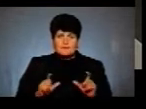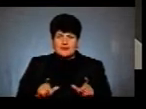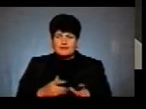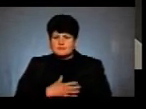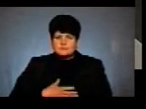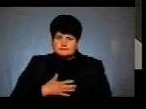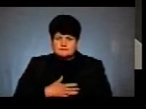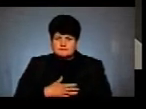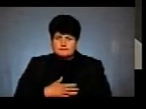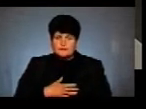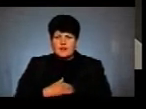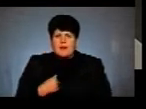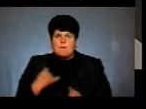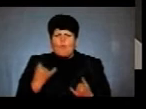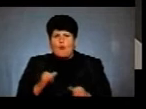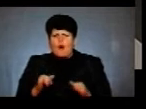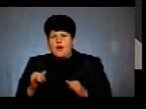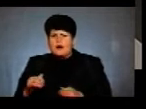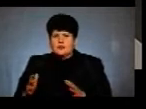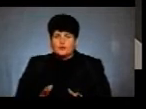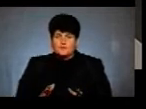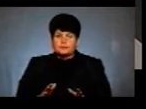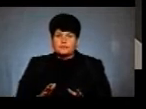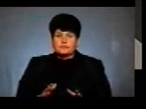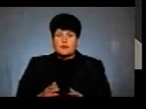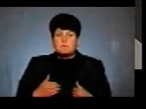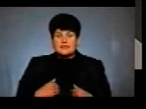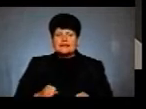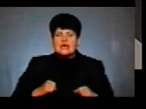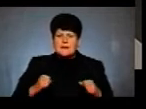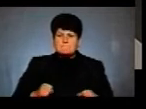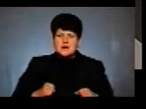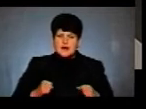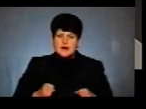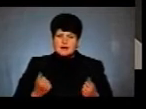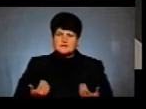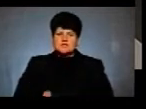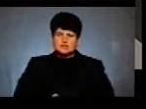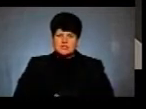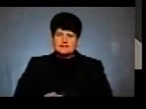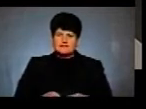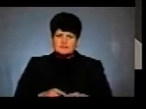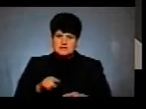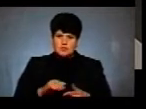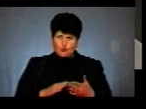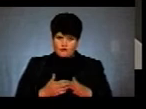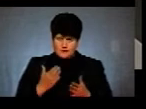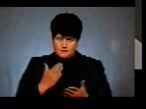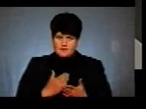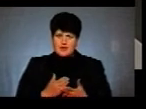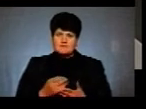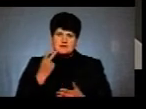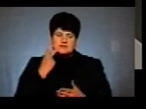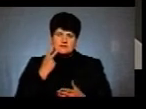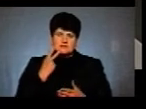бідкаємося, що нам погано. Ми намагаємося вижити в тих умовах, які ми маємо, і завжди